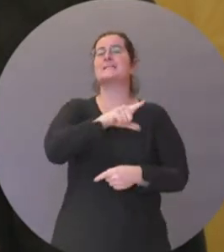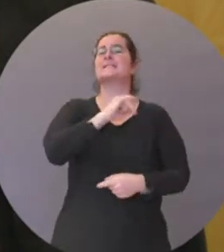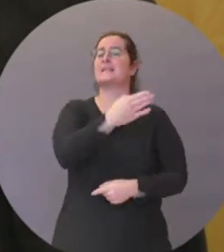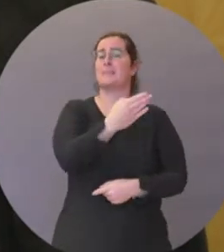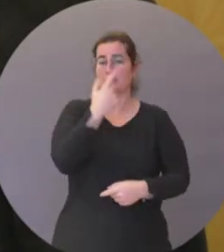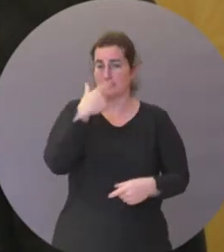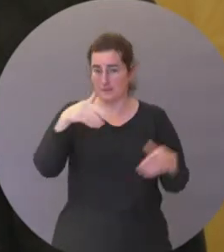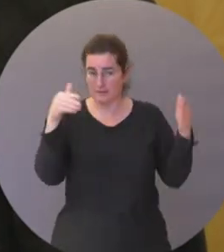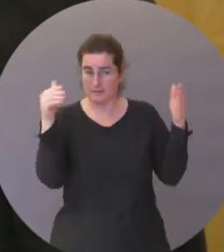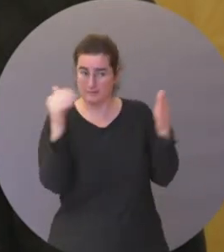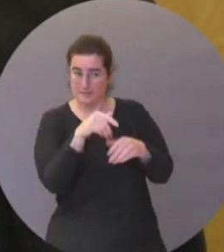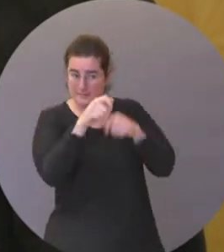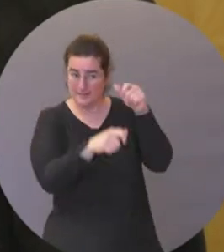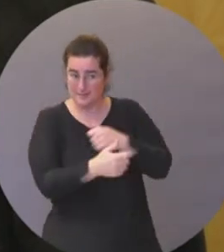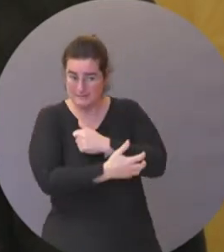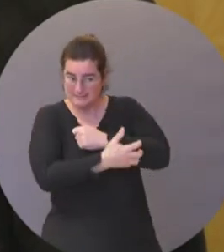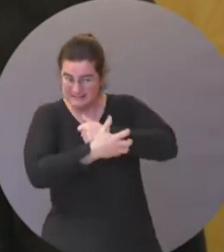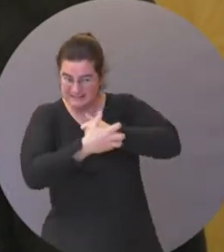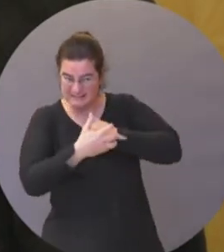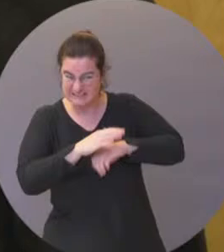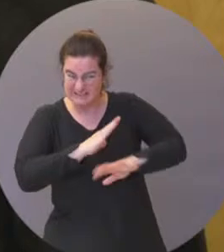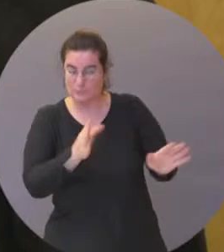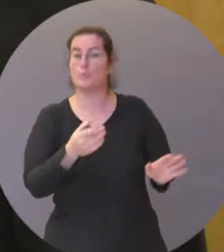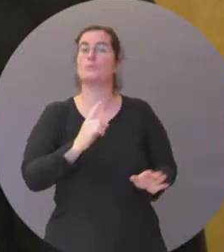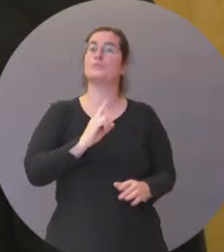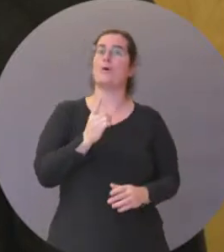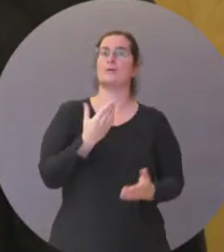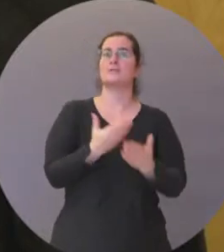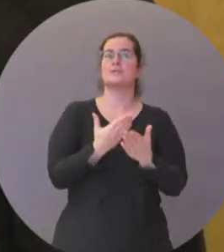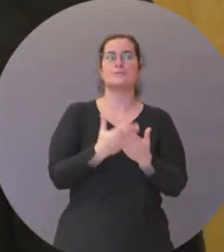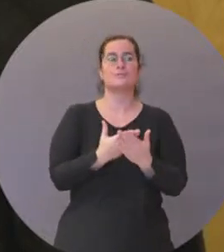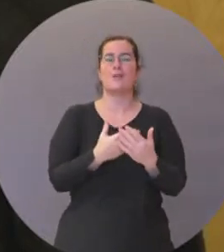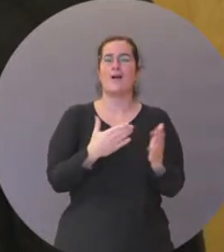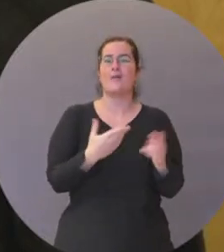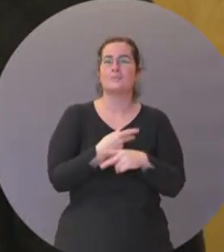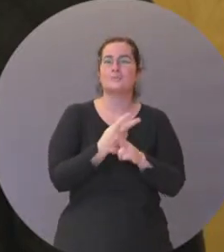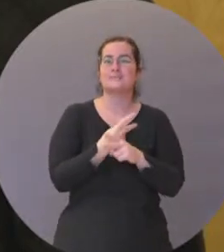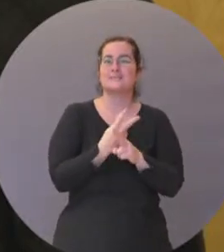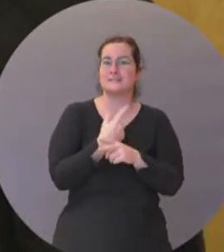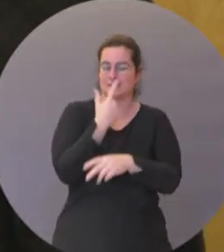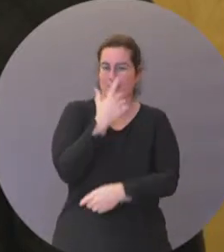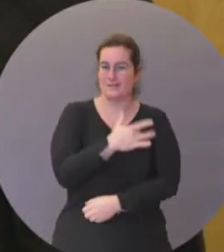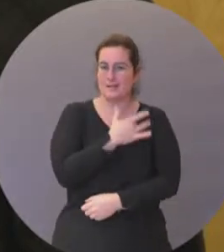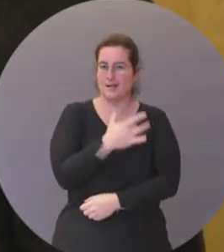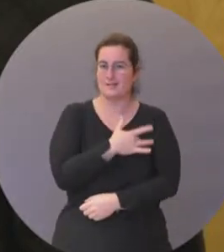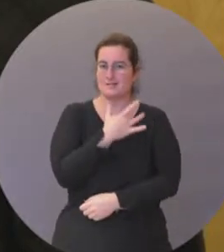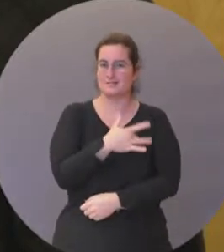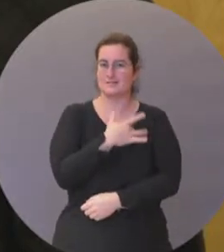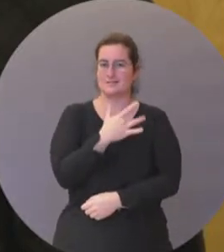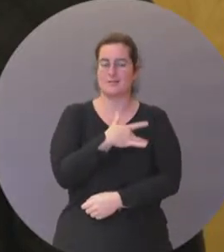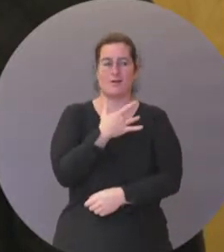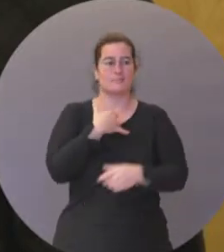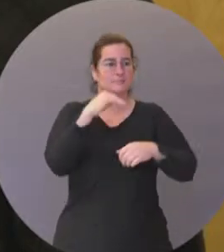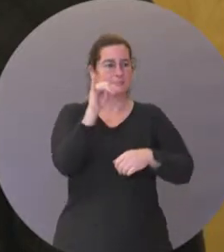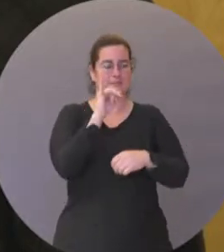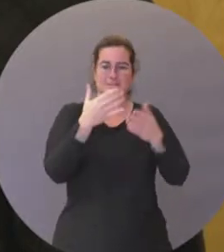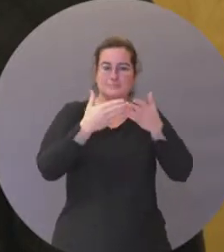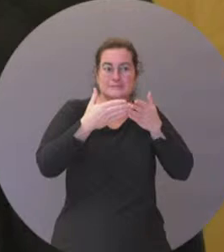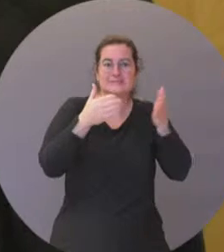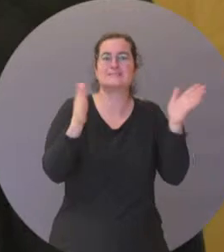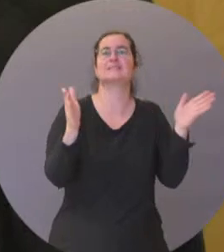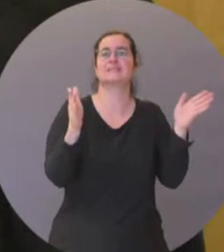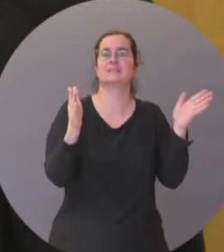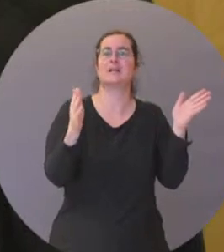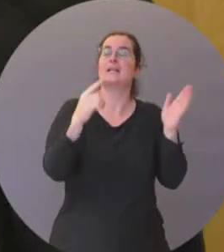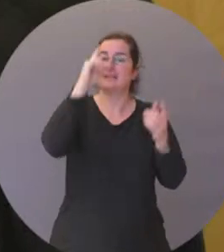aux personnes les plus précaires c'est justement un outil extrêmement utile aussi pour ce sujet extrêmement essentiel du recours